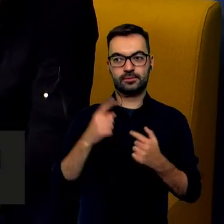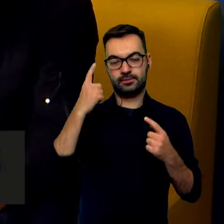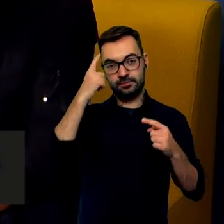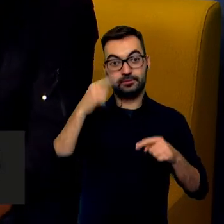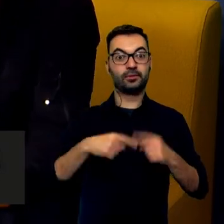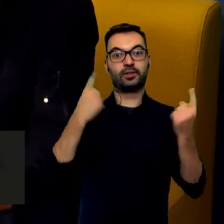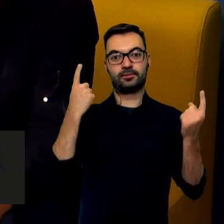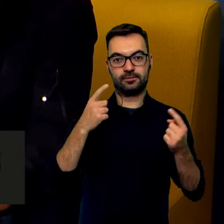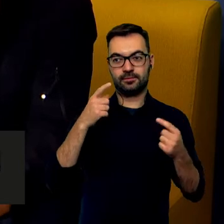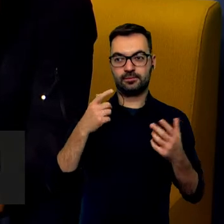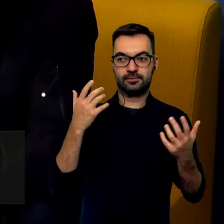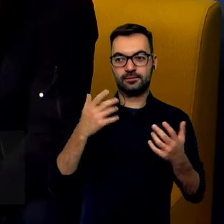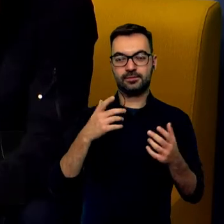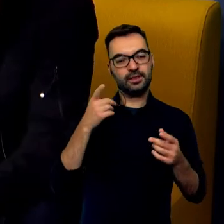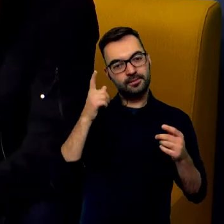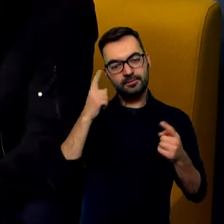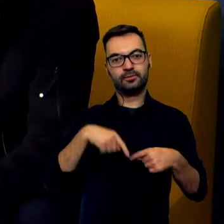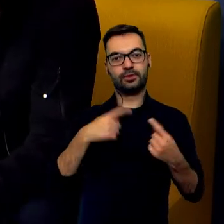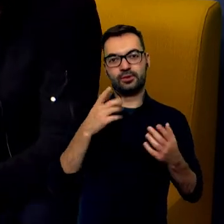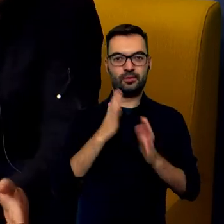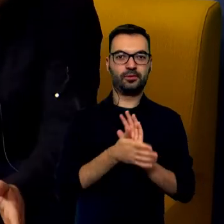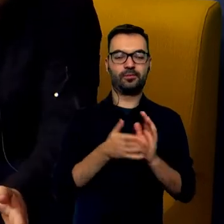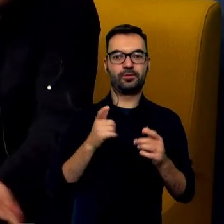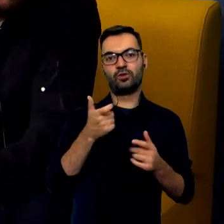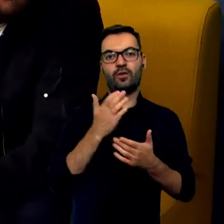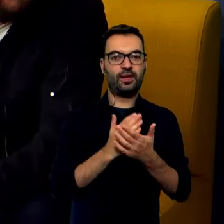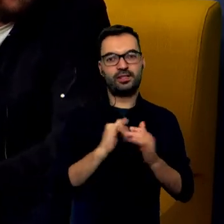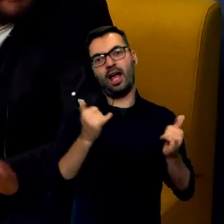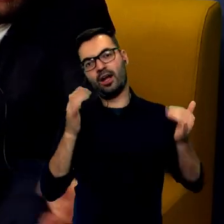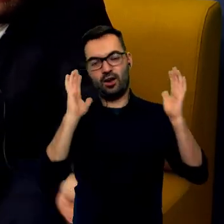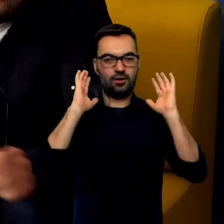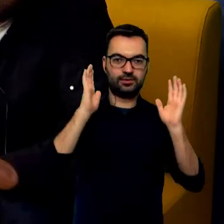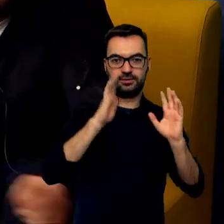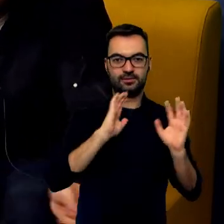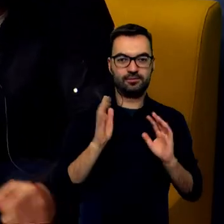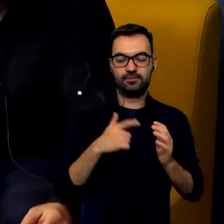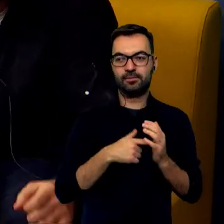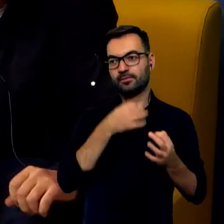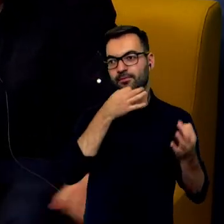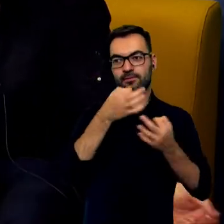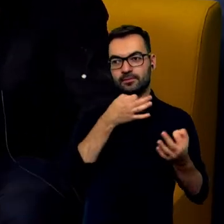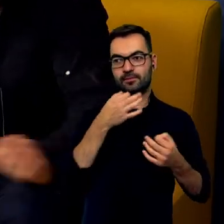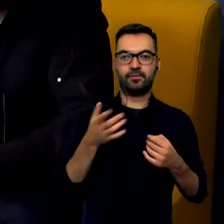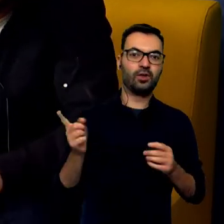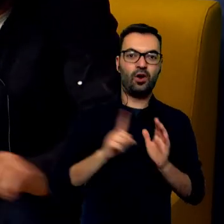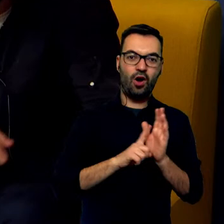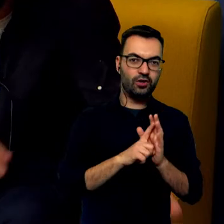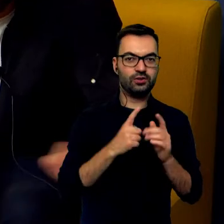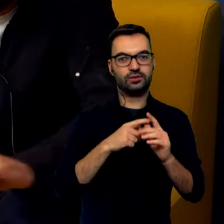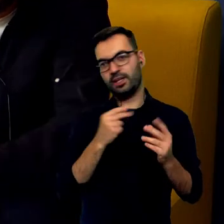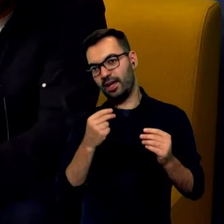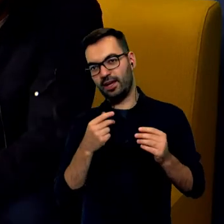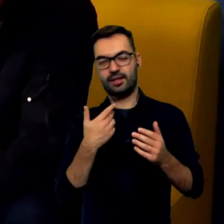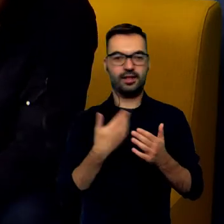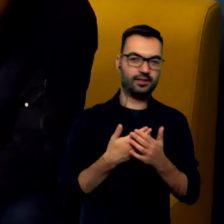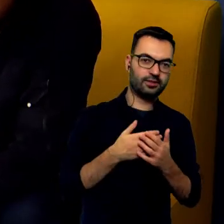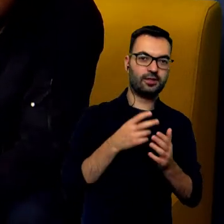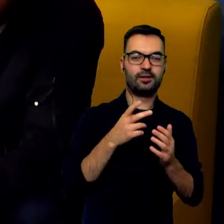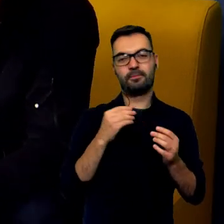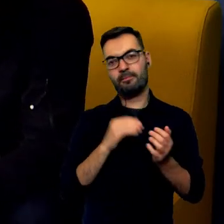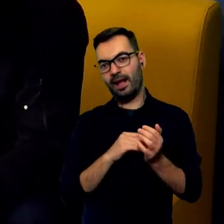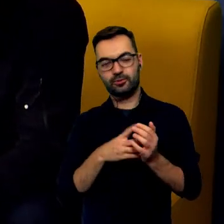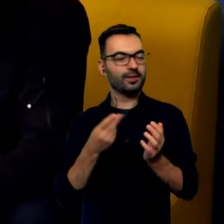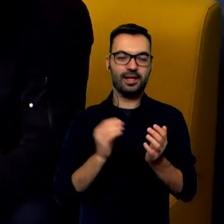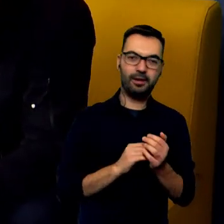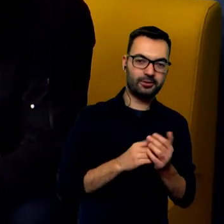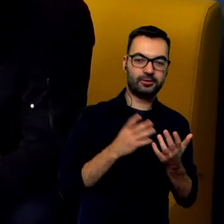przekonania takie proste, religijne, znaczy w co wierzysz, jak wierzysz, prawda? Wypytywanie, chodzisz, nie chodzisz tam, czy praktykujesz,